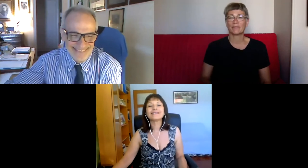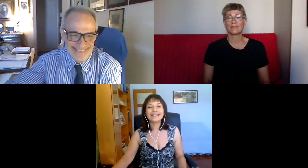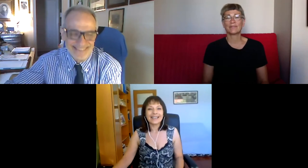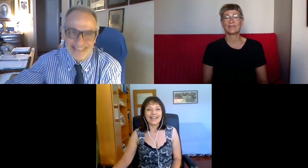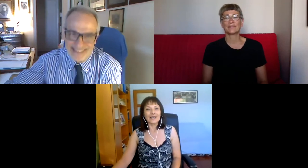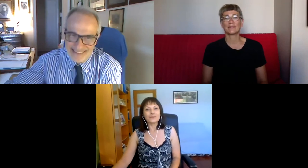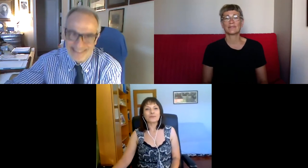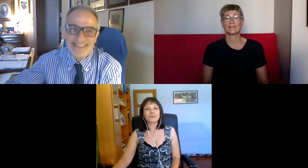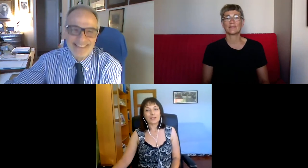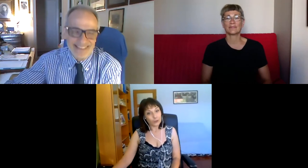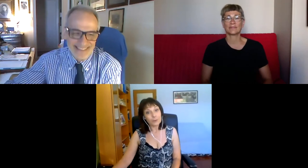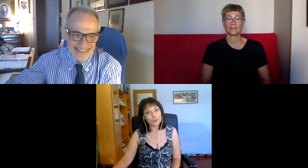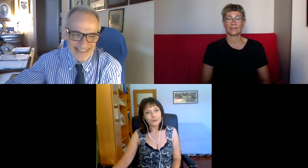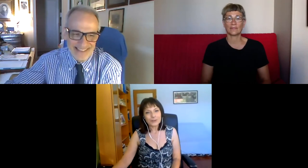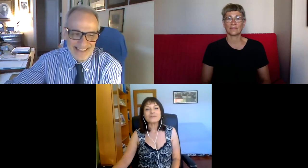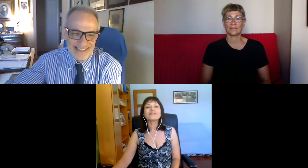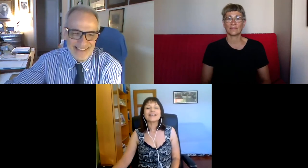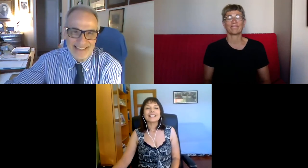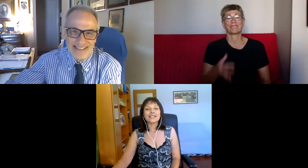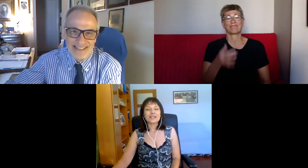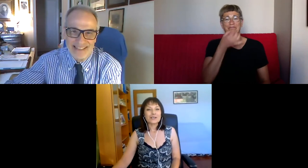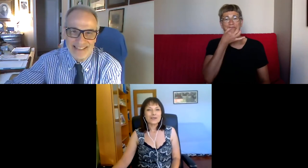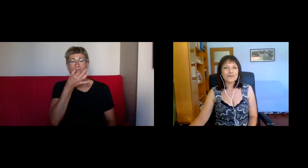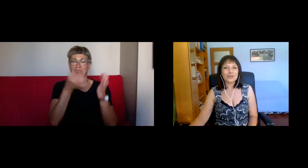well. Je vais passer au français.